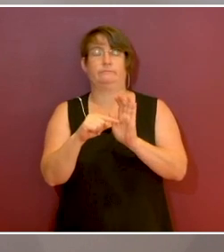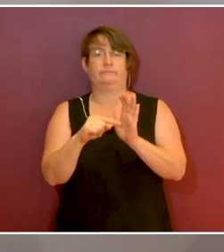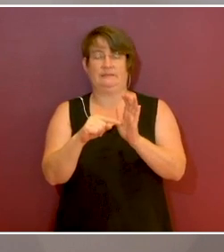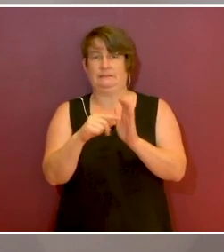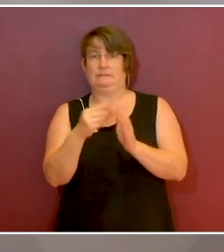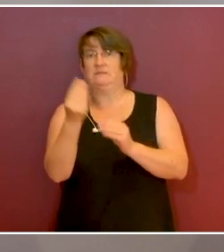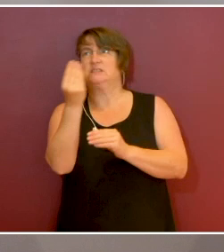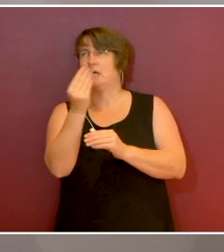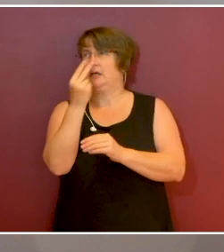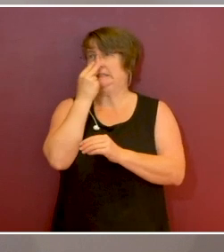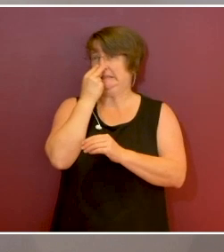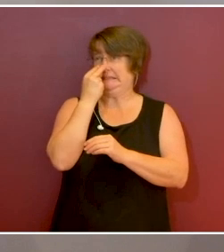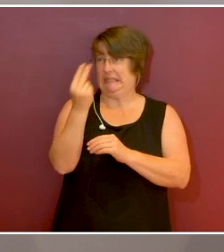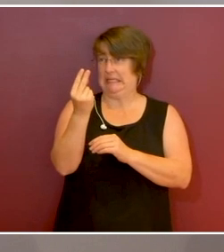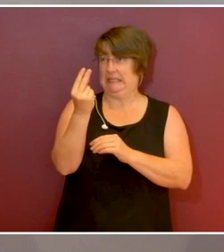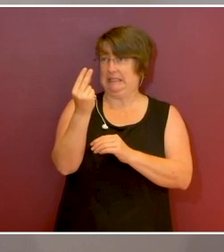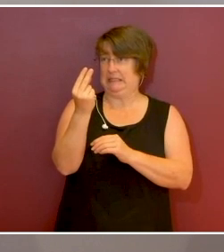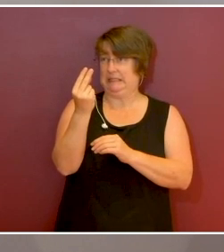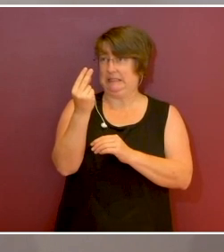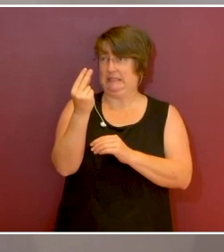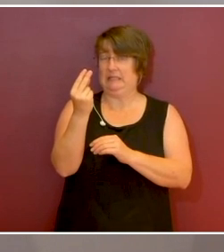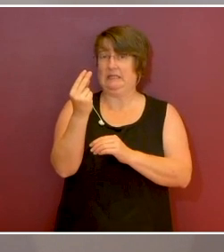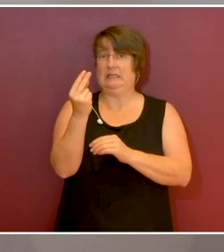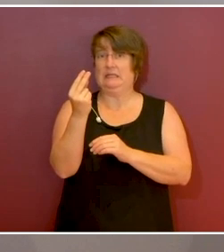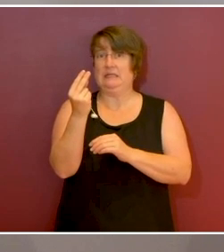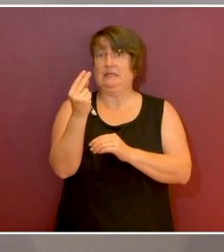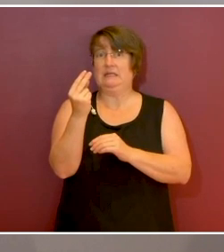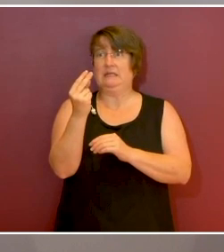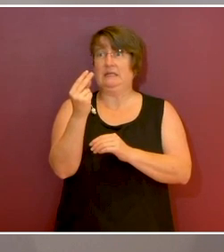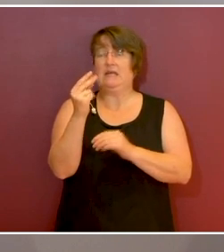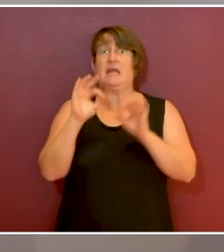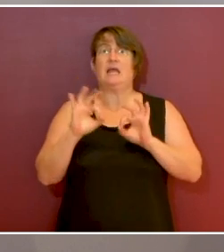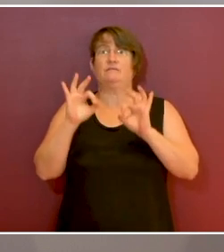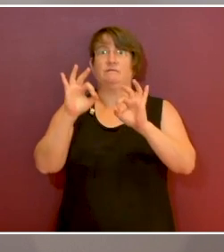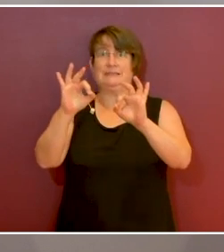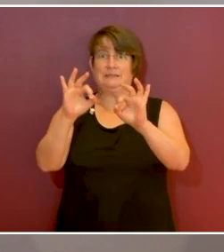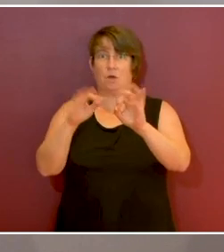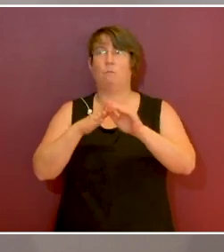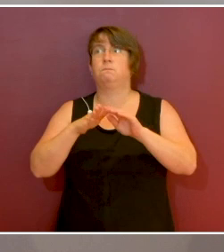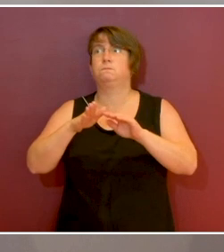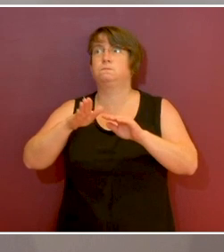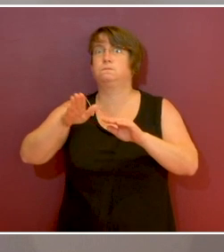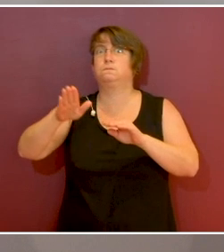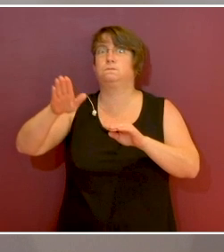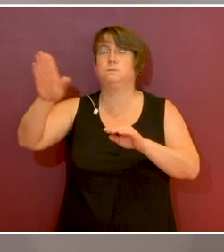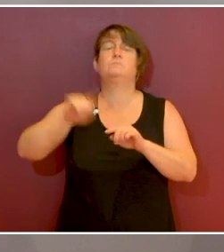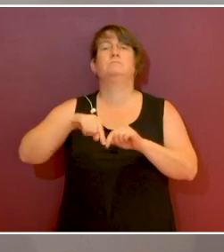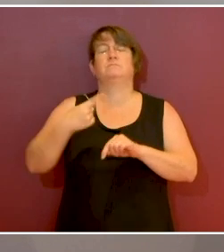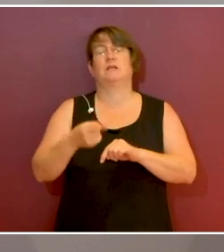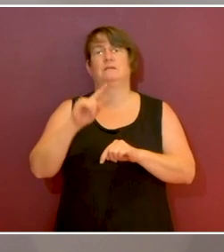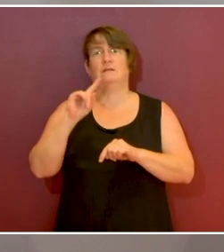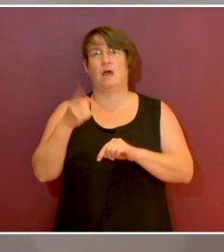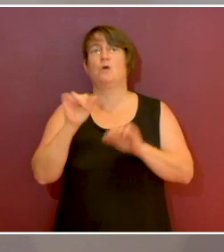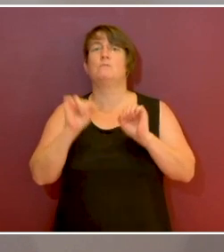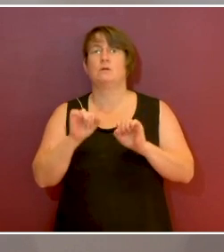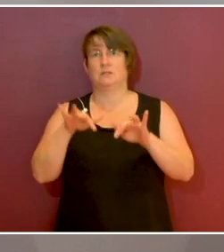es auch wieder zu einer deutlichen Steigerung des Infektionsgeschehens kommt, dann auch frühzeitig mit